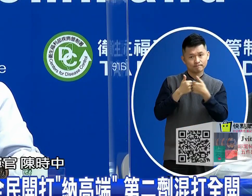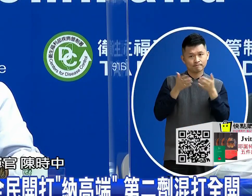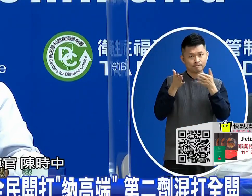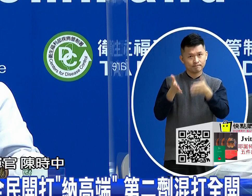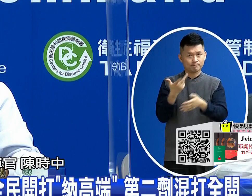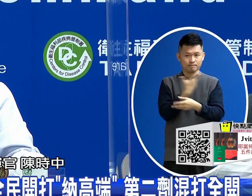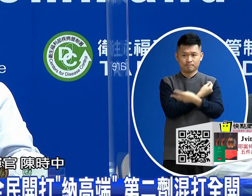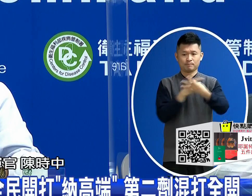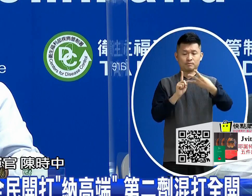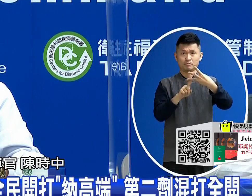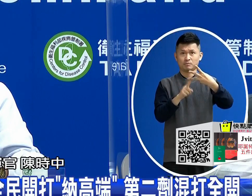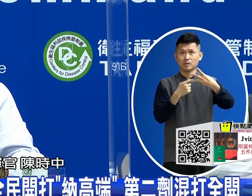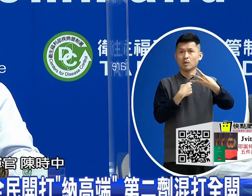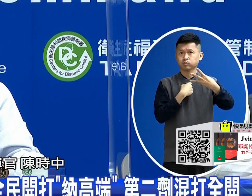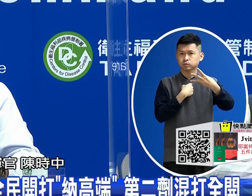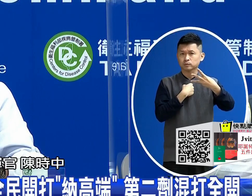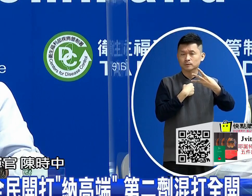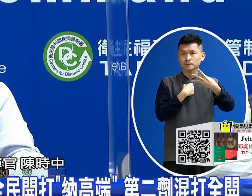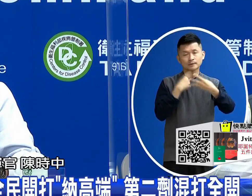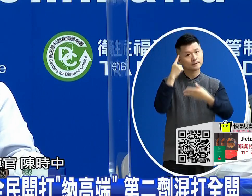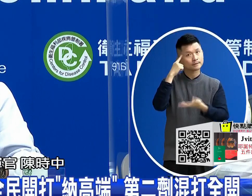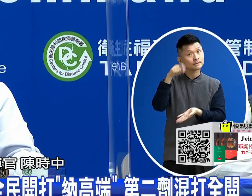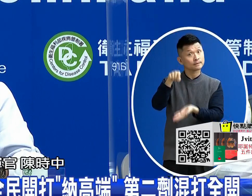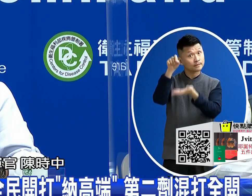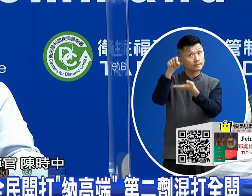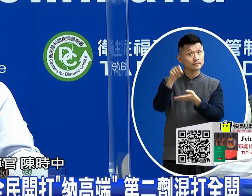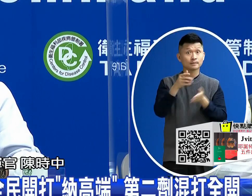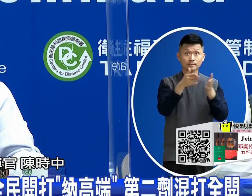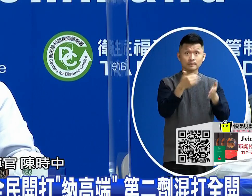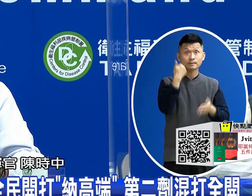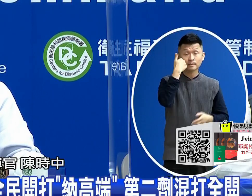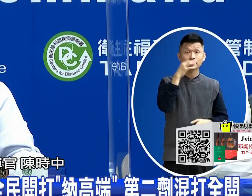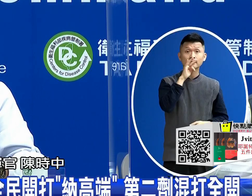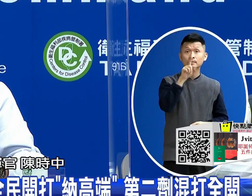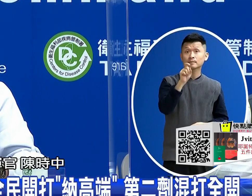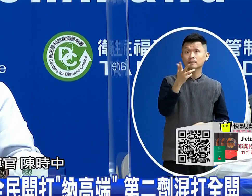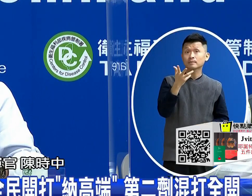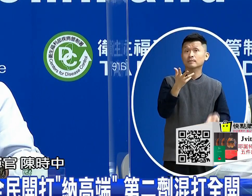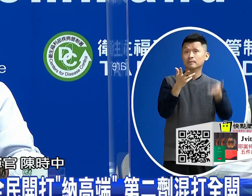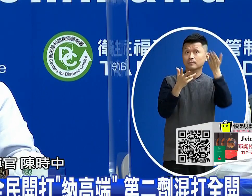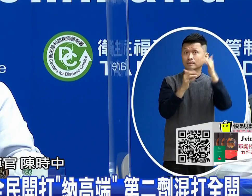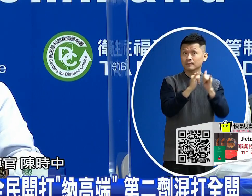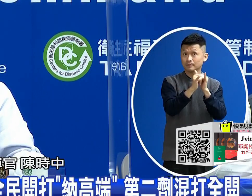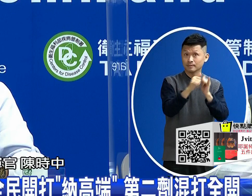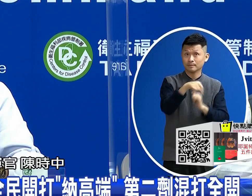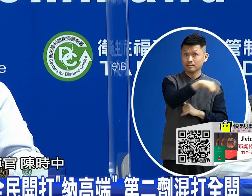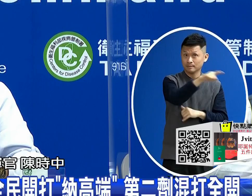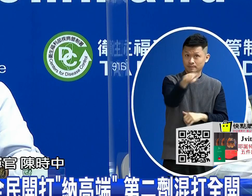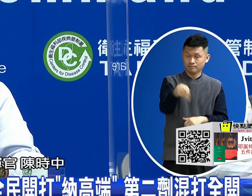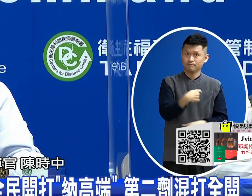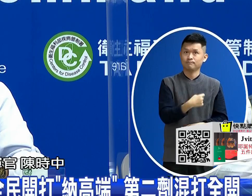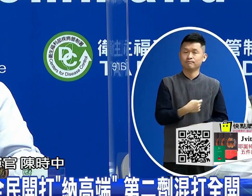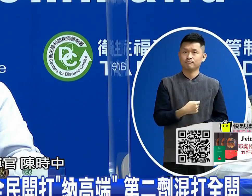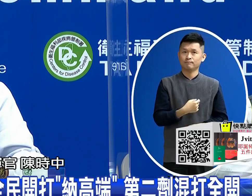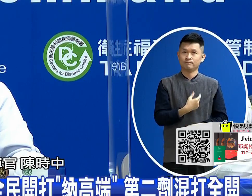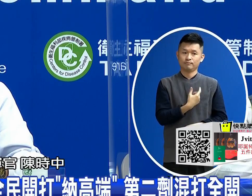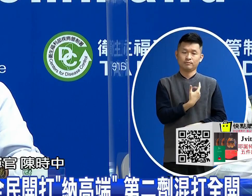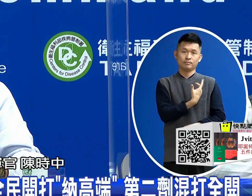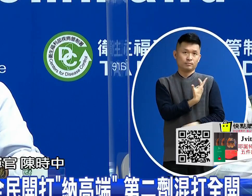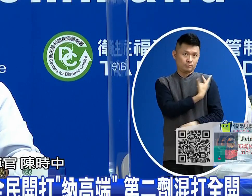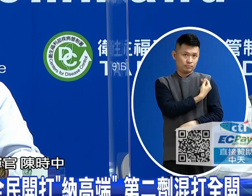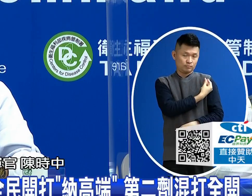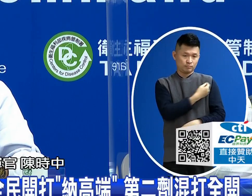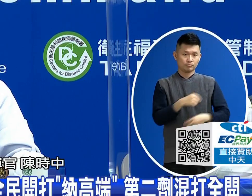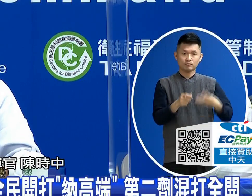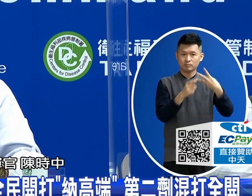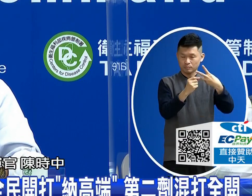追加剂的接种的建议。对象是满18岁以上民众，均建议应 接种追加